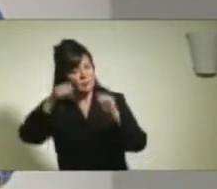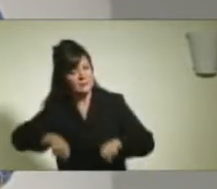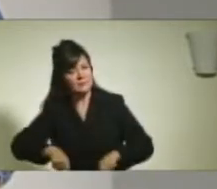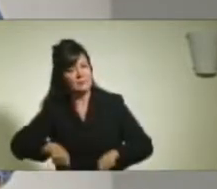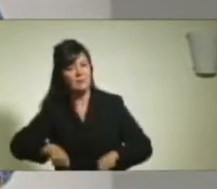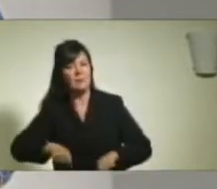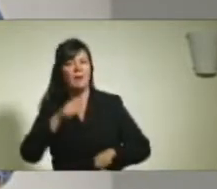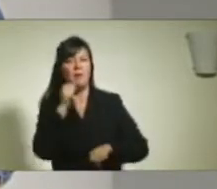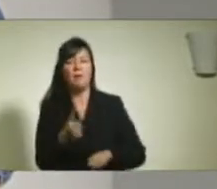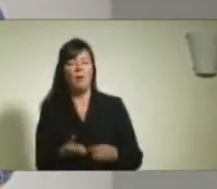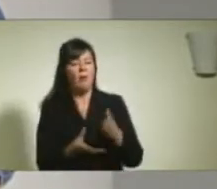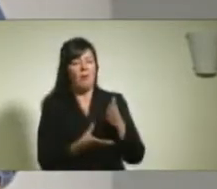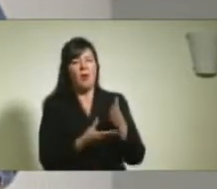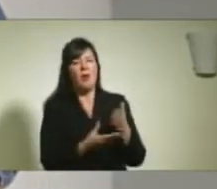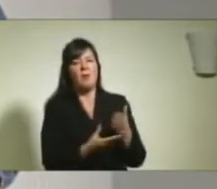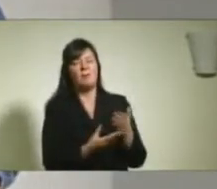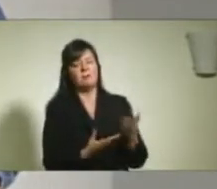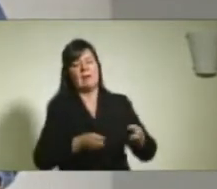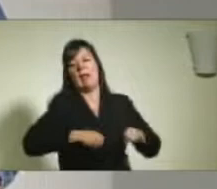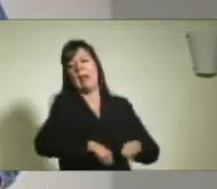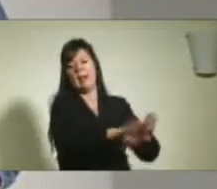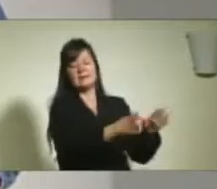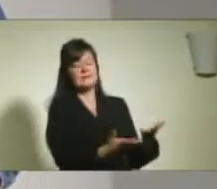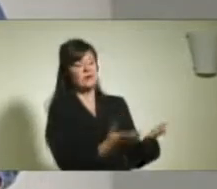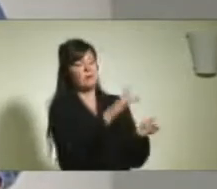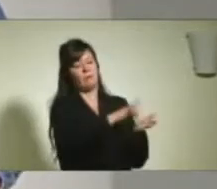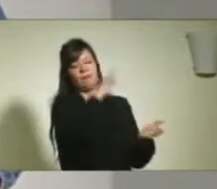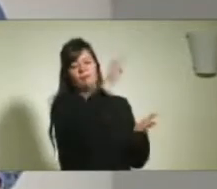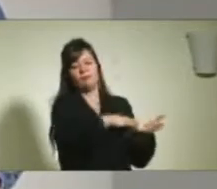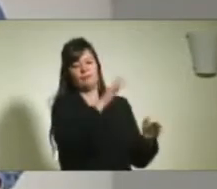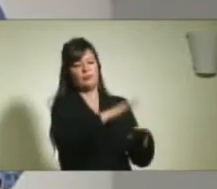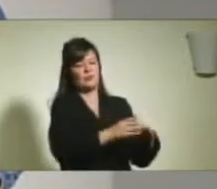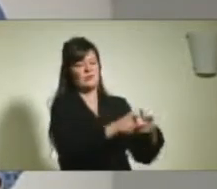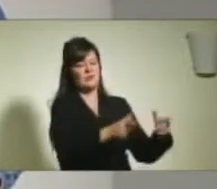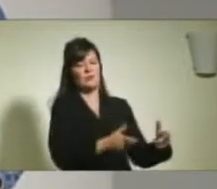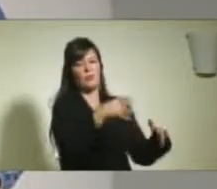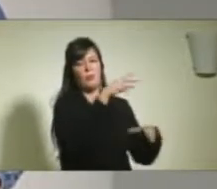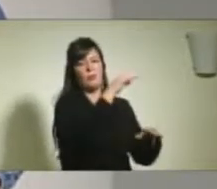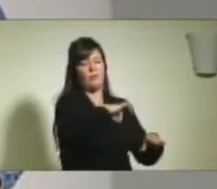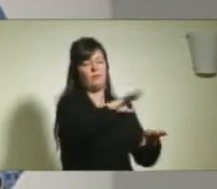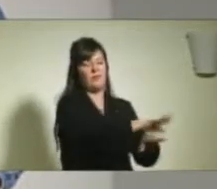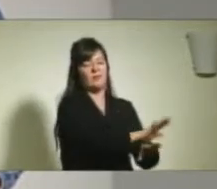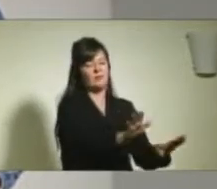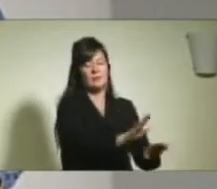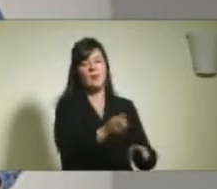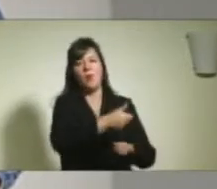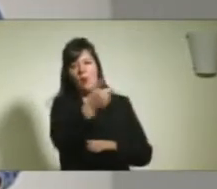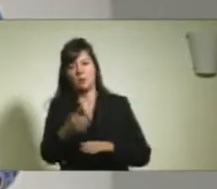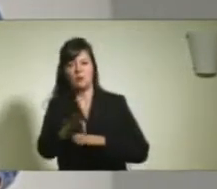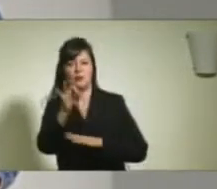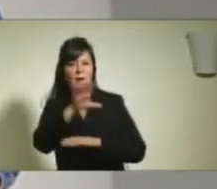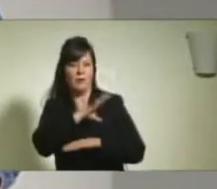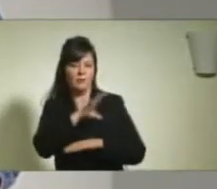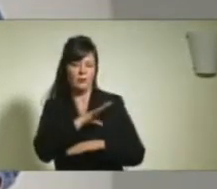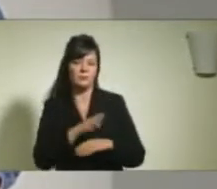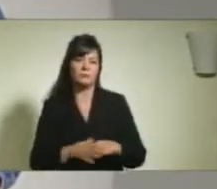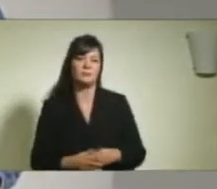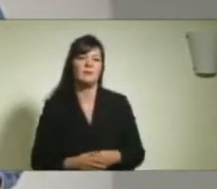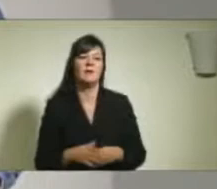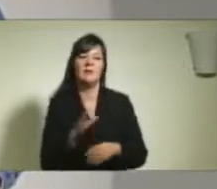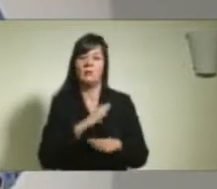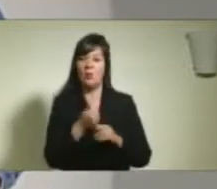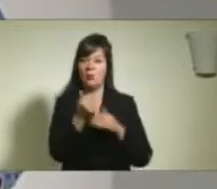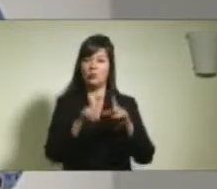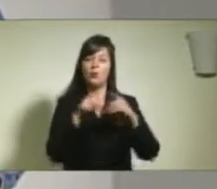que les gens pauvres soient exploités par ces institutions. Et nous allons également inviter certains groupes à être de